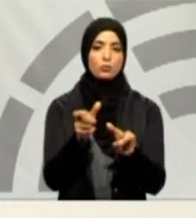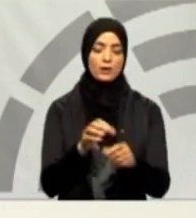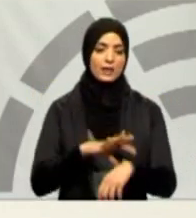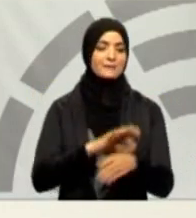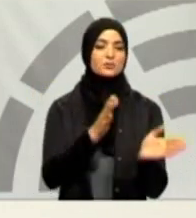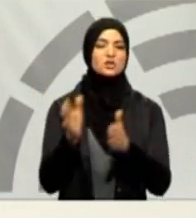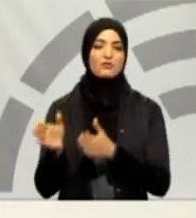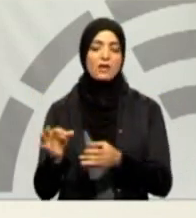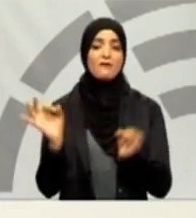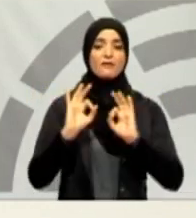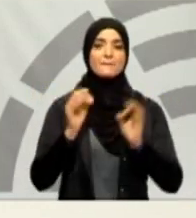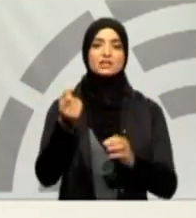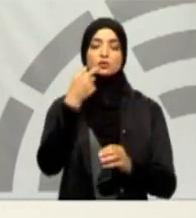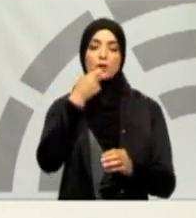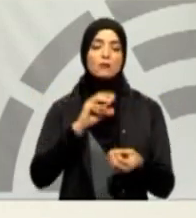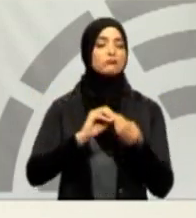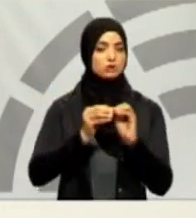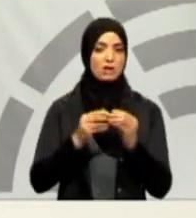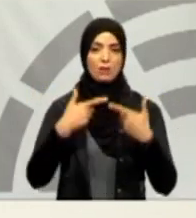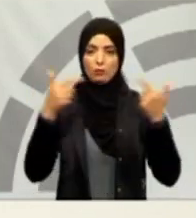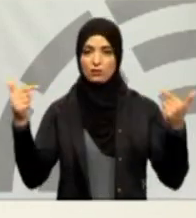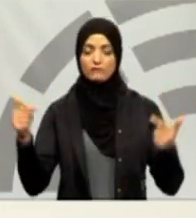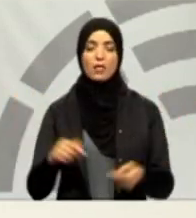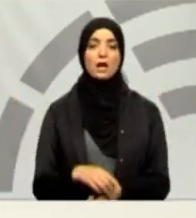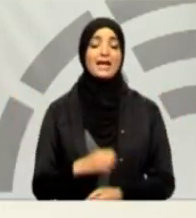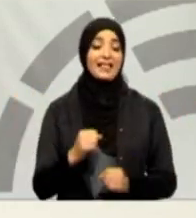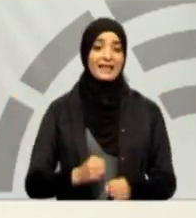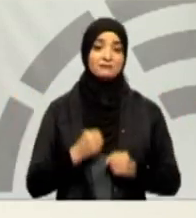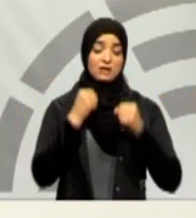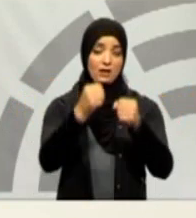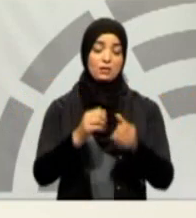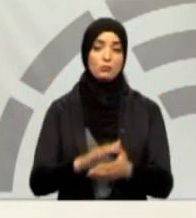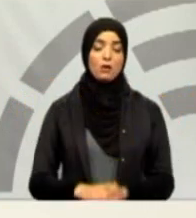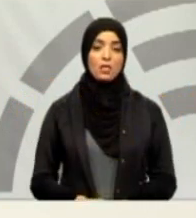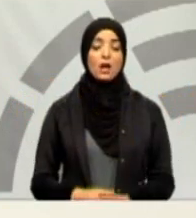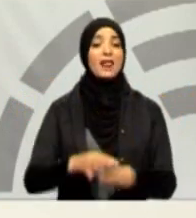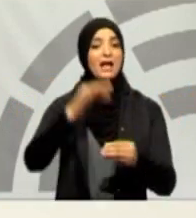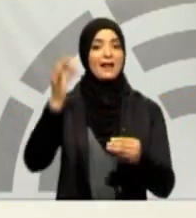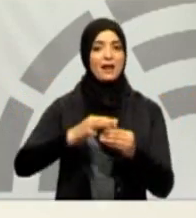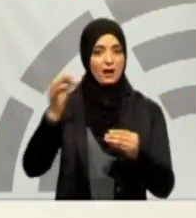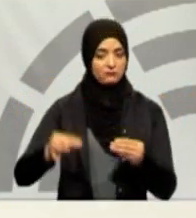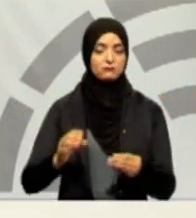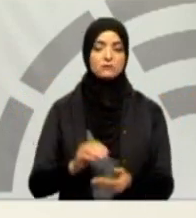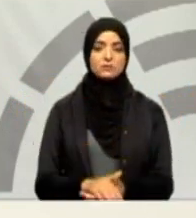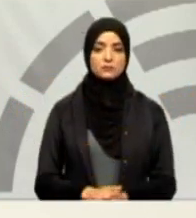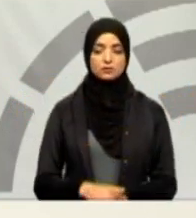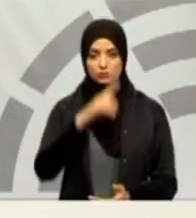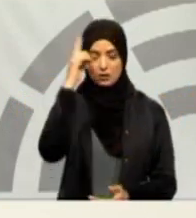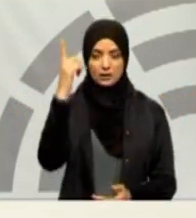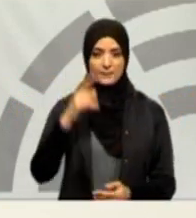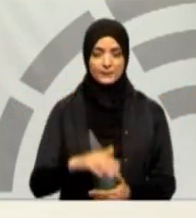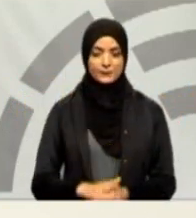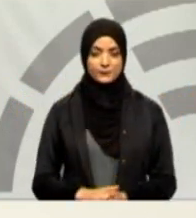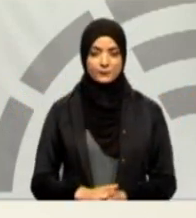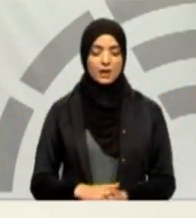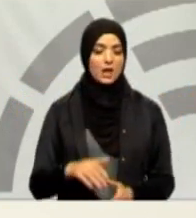في الادويه وعديد المشاكل الاخرى وسنسعى الى وجود ايجاد حلول لها سنحرص